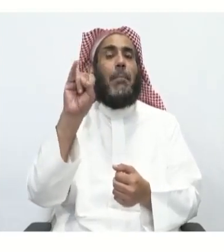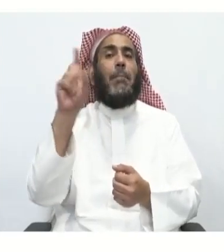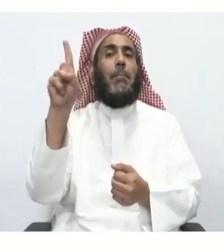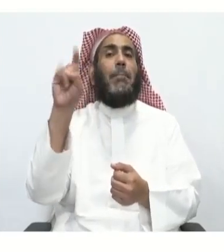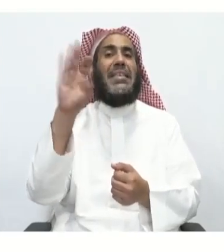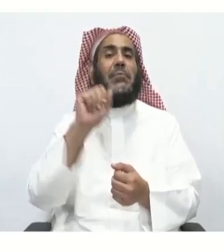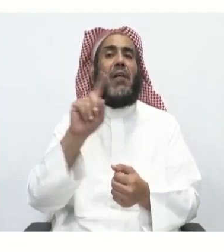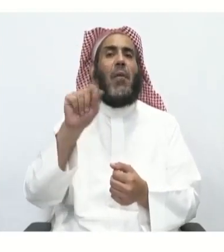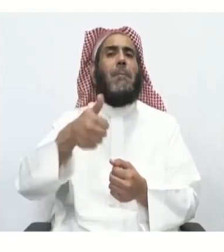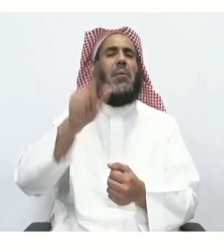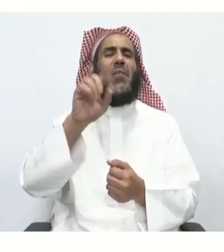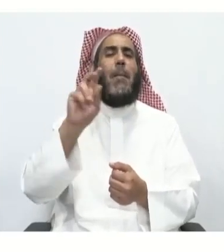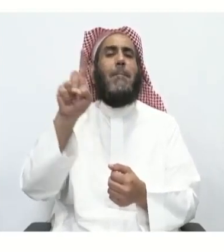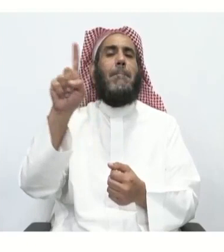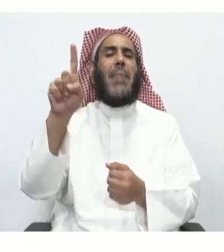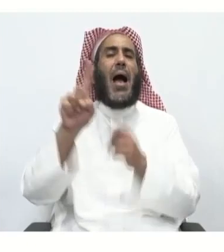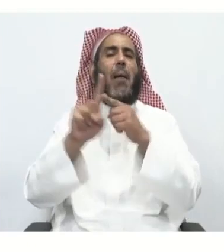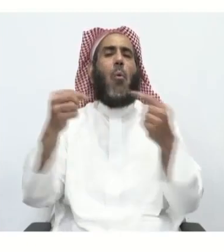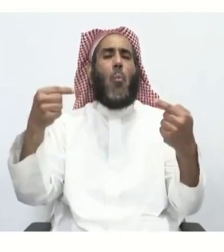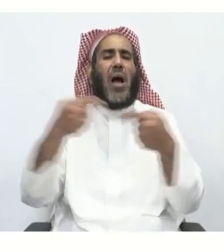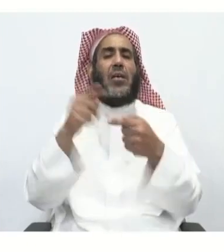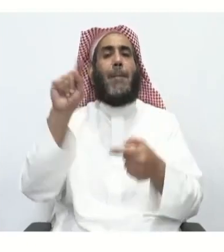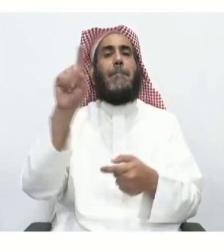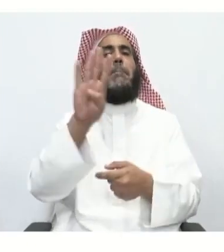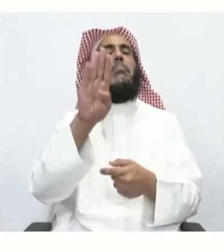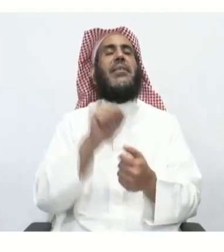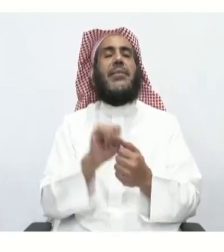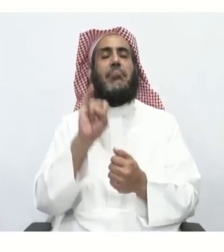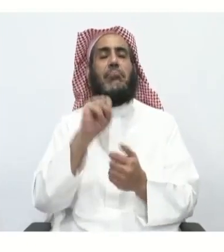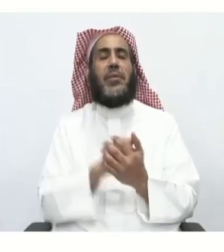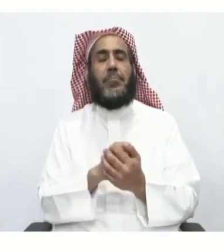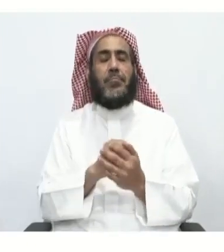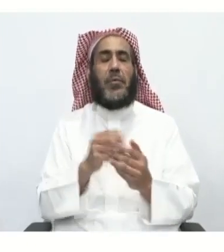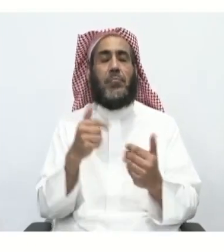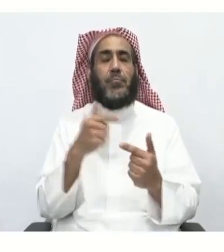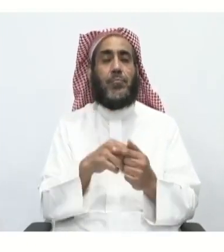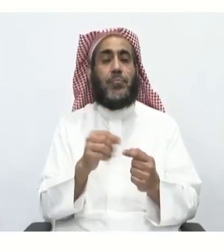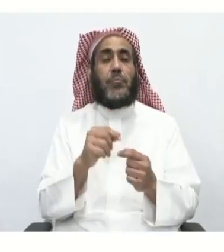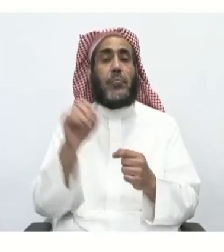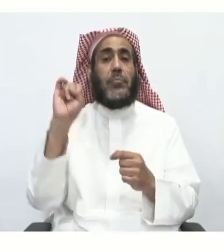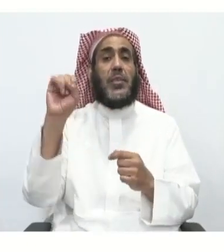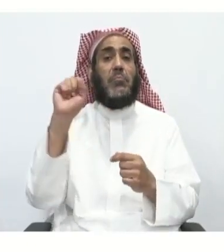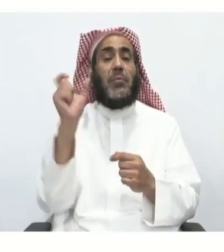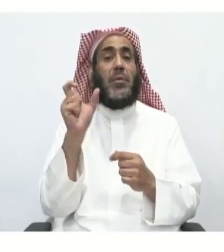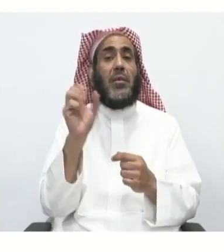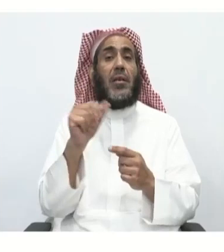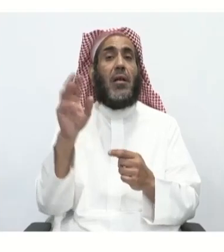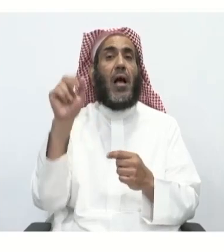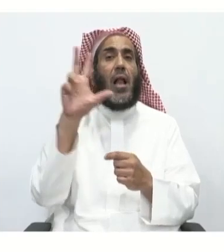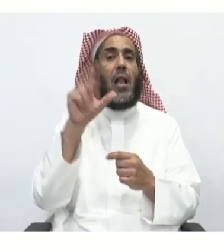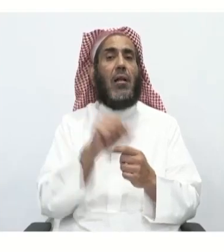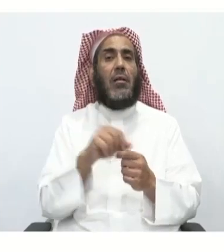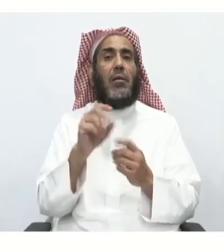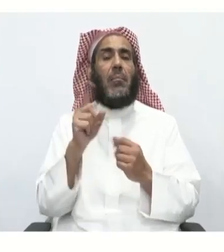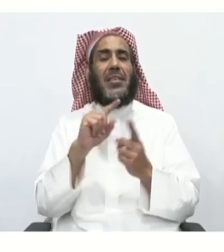همزه الوصل في البسمله بسم الله الباء مباشره بعده السين ايضا من ال من ال طبعا